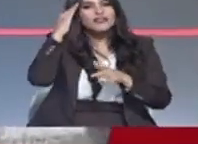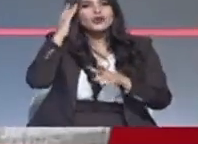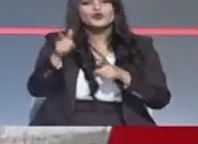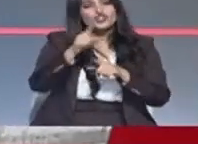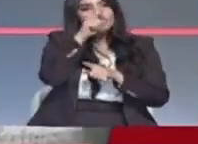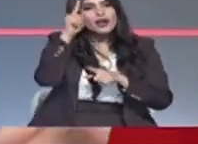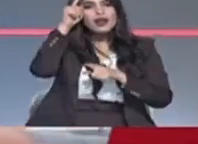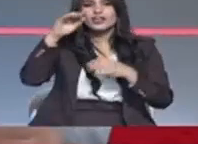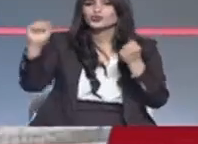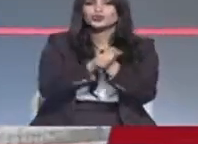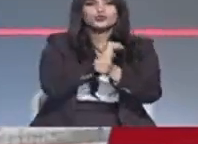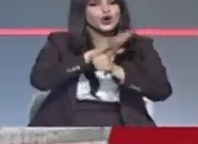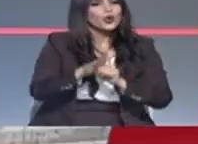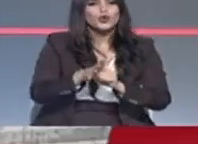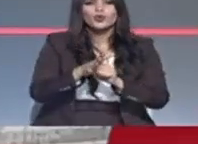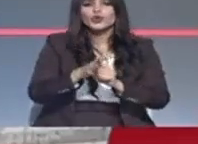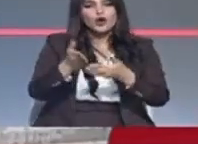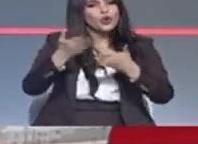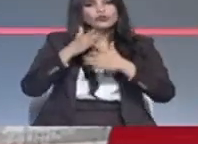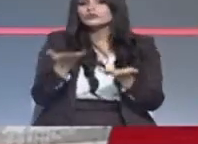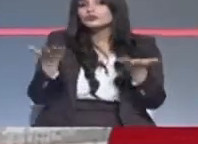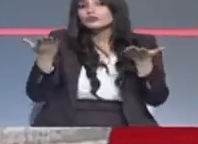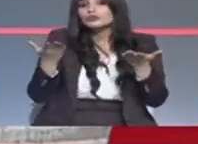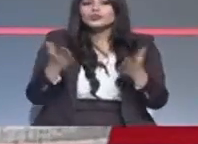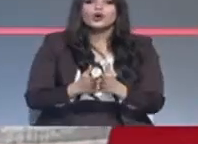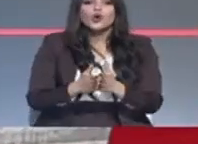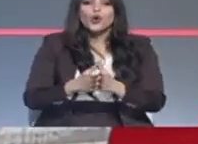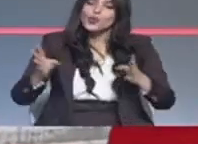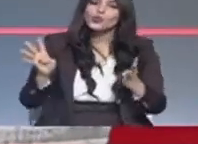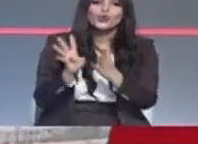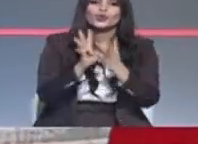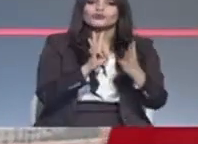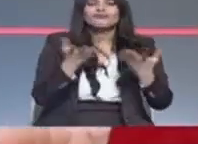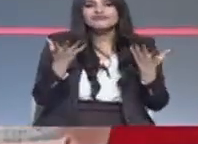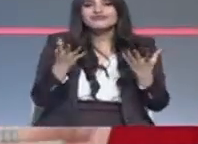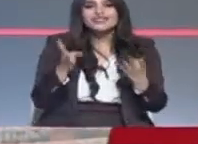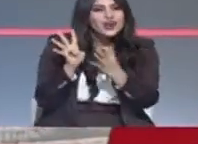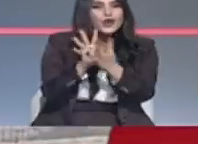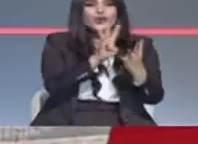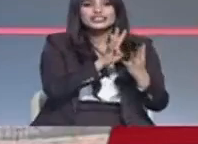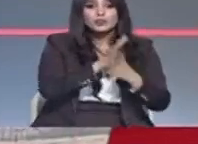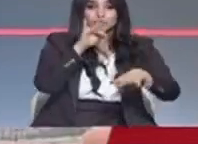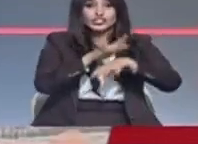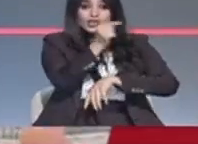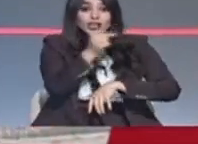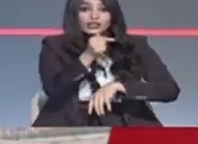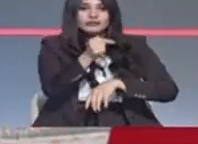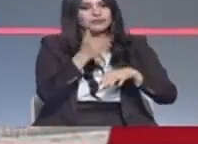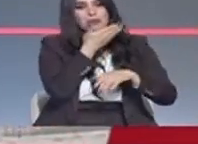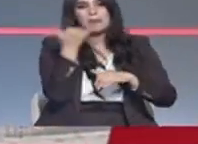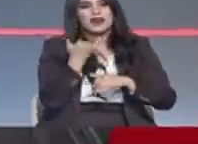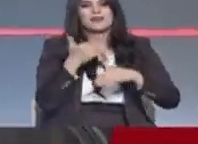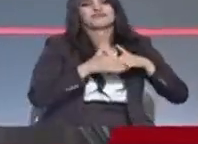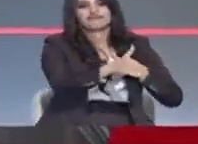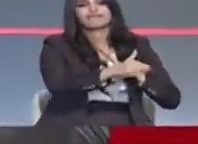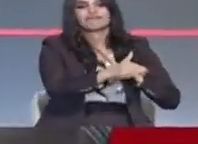ربي يعديها على خير بالنسبة للكورونا هذية، ولما راي لما إذا كان باش تضر تولي مش لازم منها